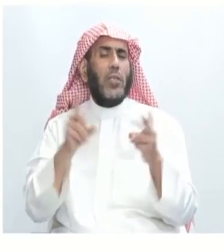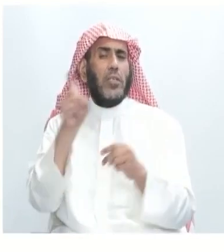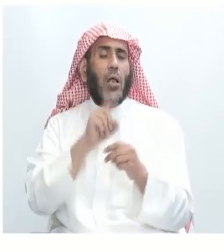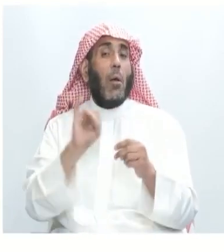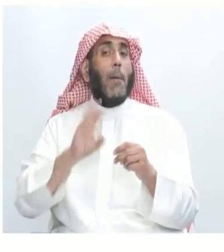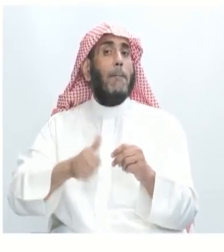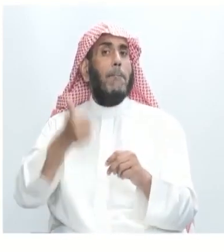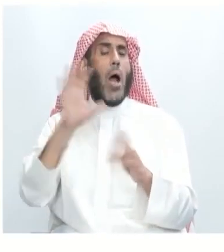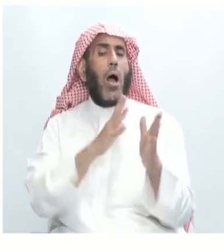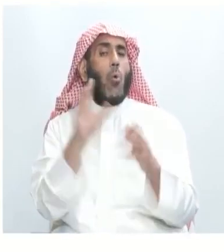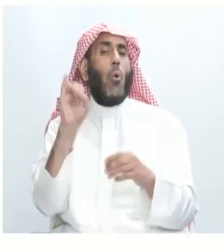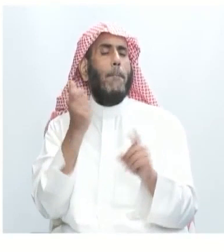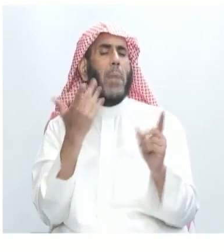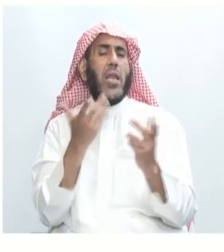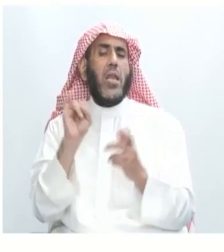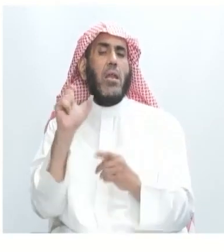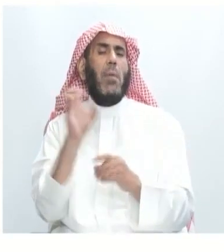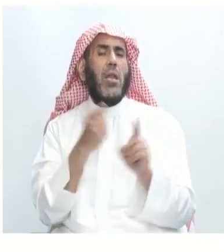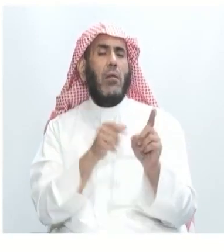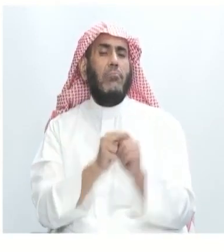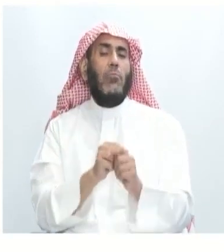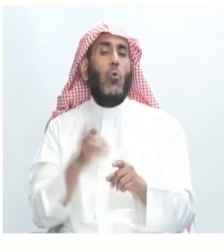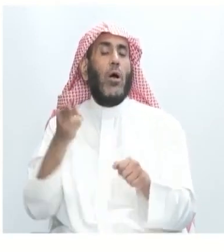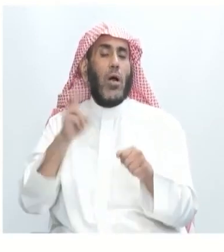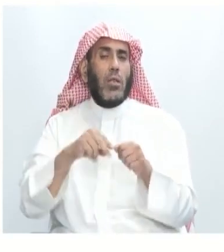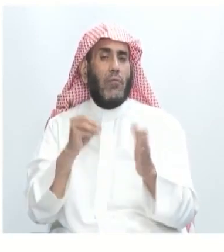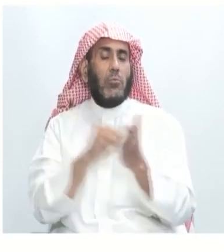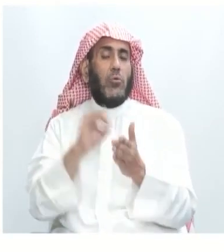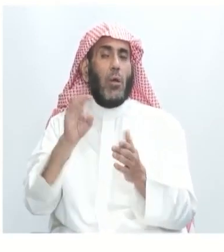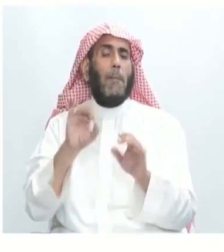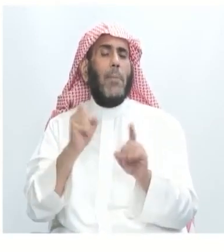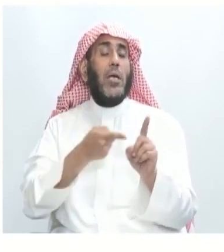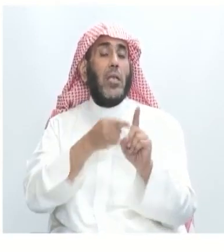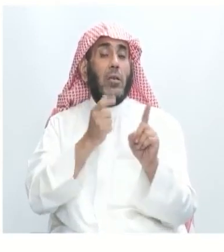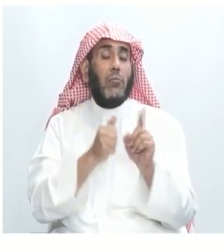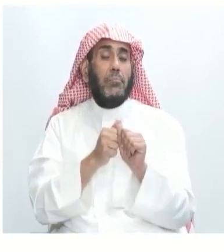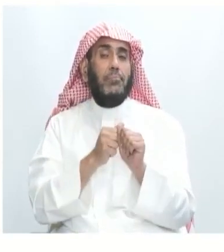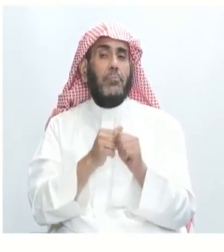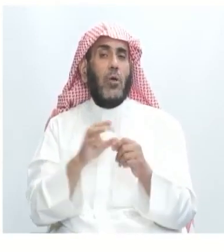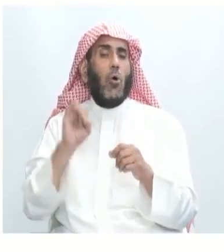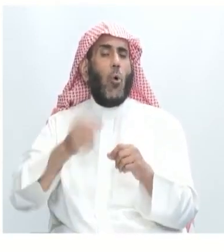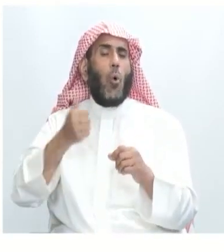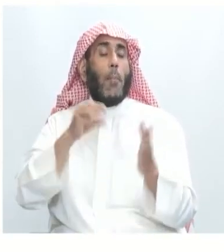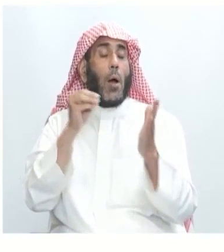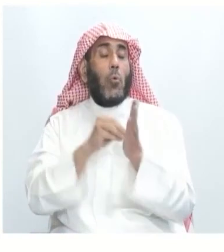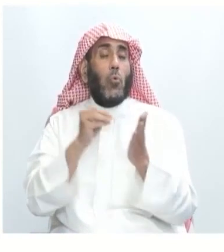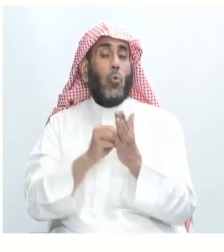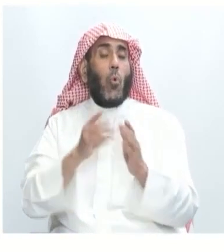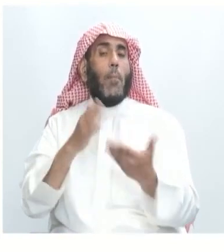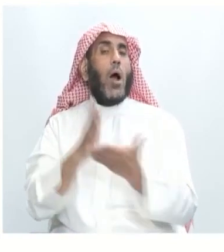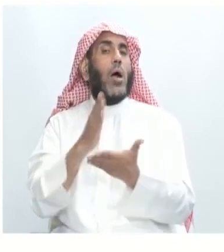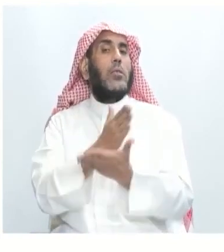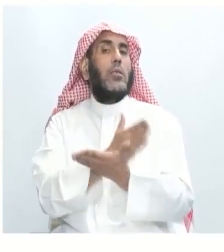ما ومن ما ومن وايضا في محتوى الاجابه مثلا ما تعريفه وما موضوعه وما